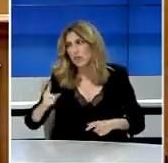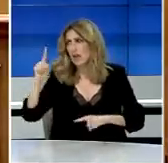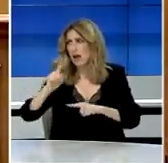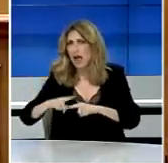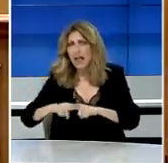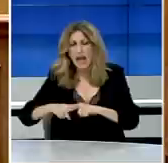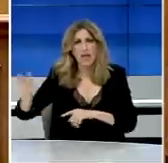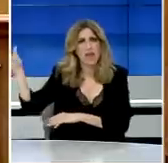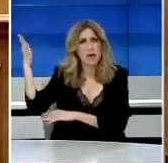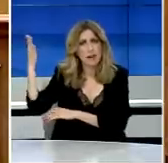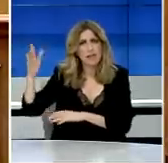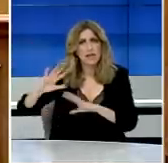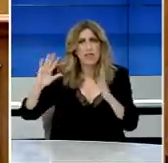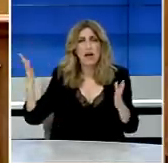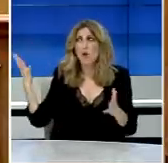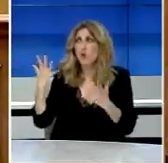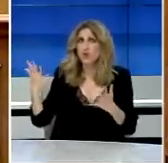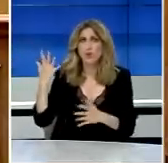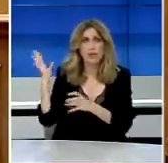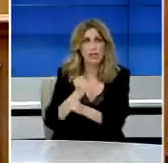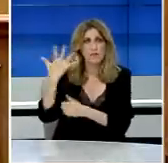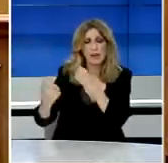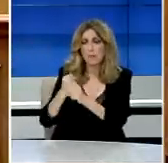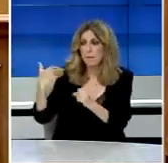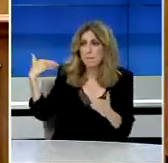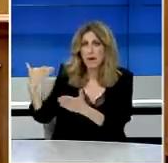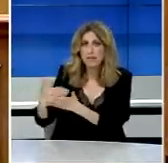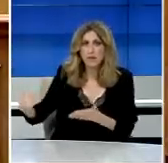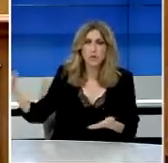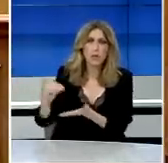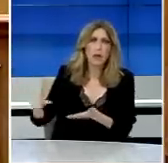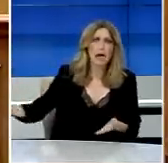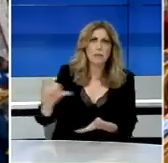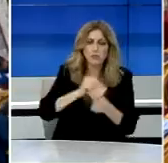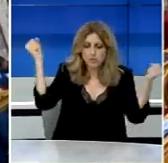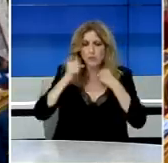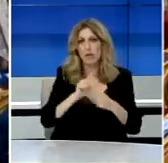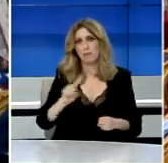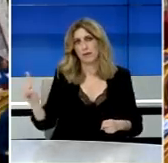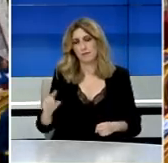να δούμε όσα καταφέραμε σε 5 χρόνια να χάνονται σε μόλις 5 μήνες.